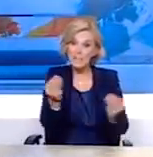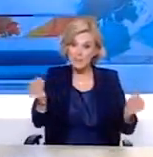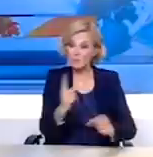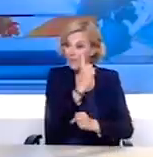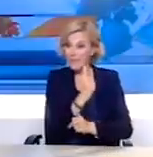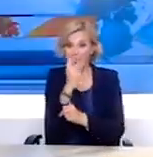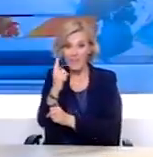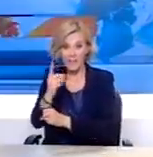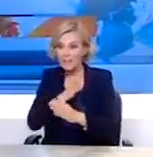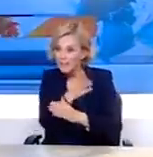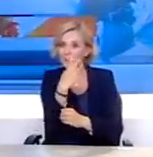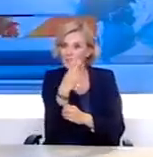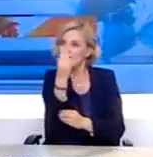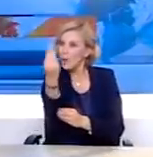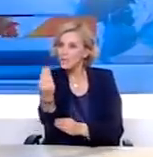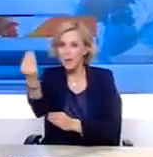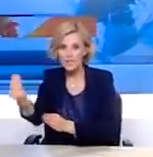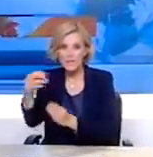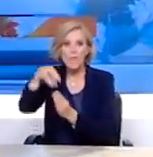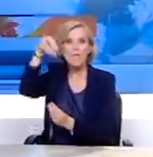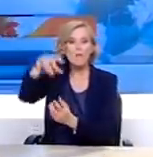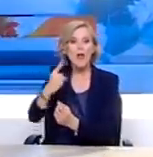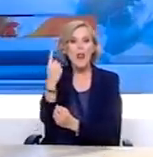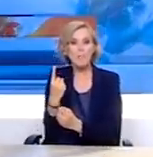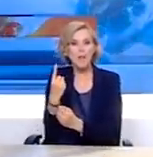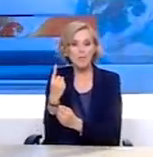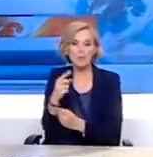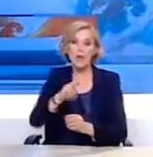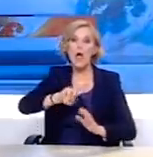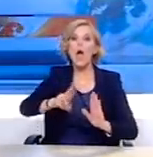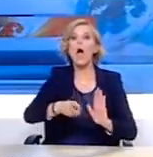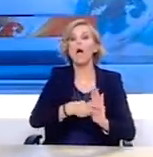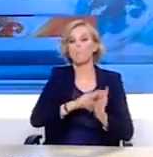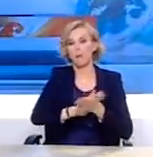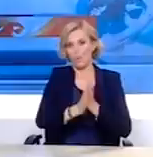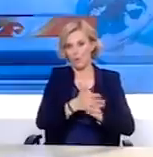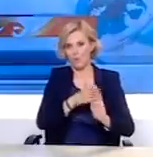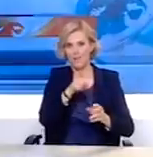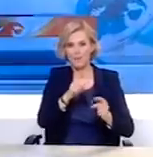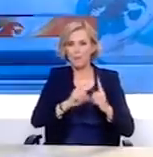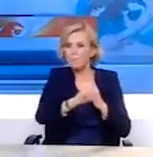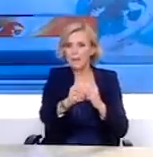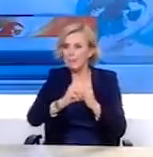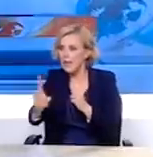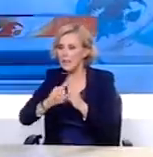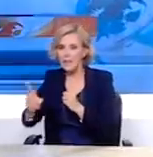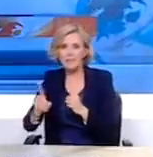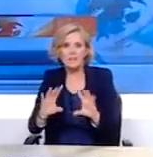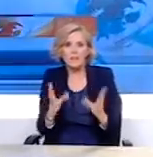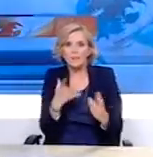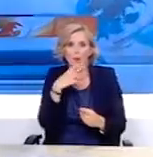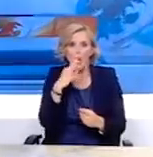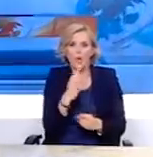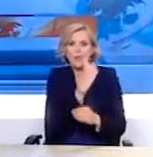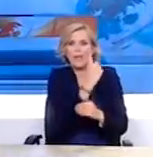χιλιάδες πολίτες, εργαζόμενοι ή εθελοντές των Δήμων, να μετακινούνται στους δρόμους σε ολόκληρη τη χώρα, προκειμένου να φέρουν το Άγιο Φως σε κάθε